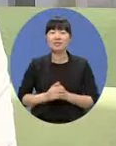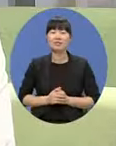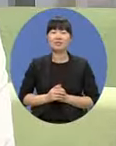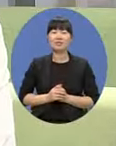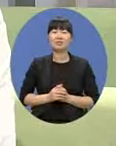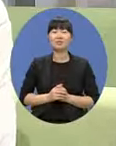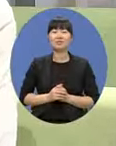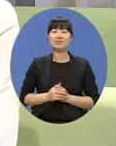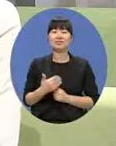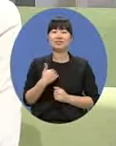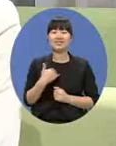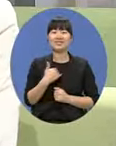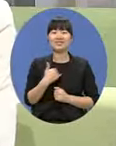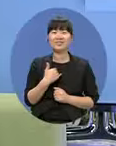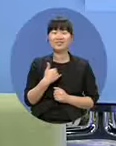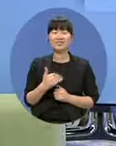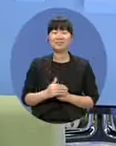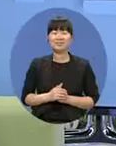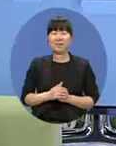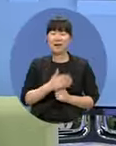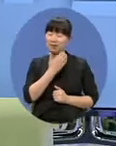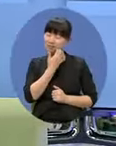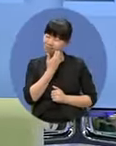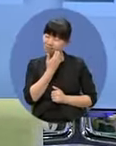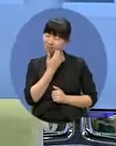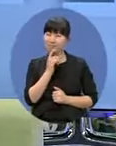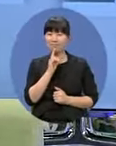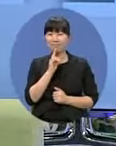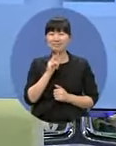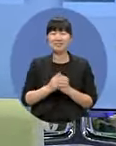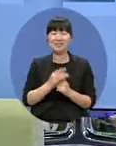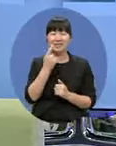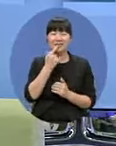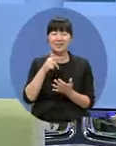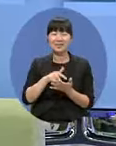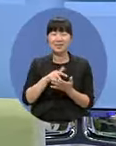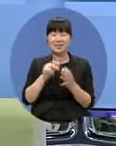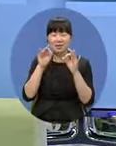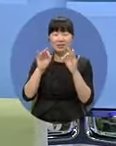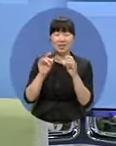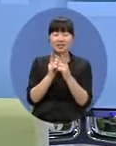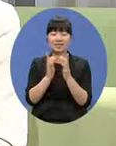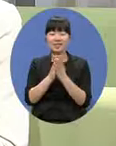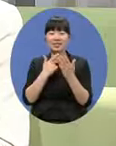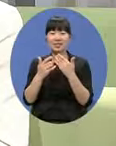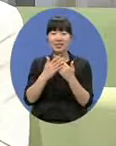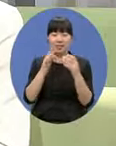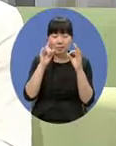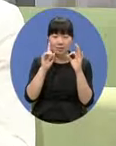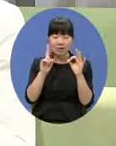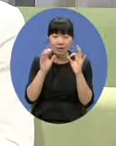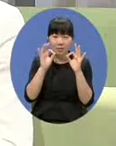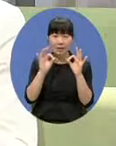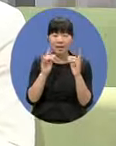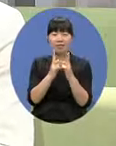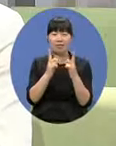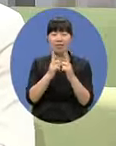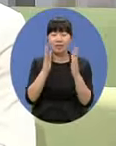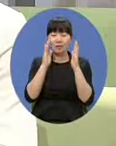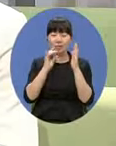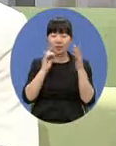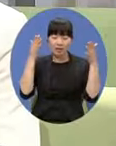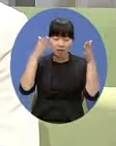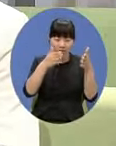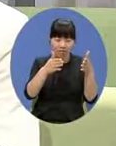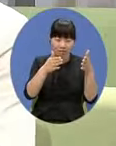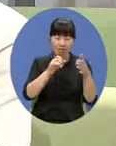그래서 제가. 유명하네요. 이론적으로 볼 때나 실제적 경험에나 절대로 공부에만